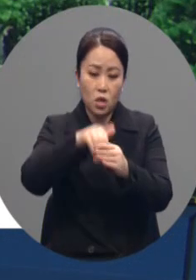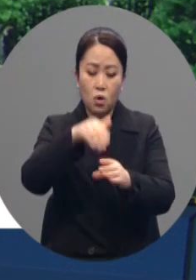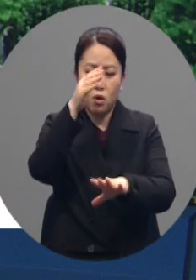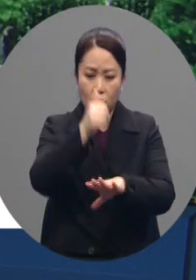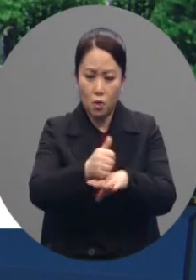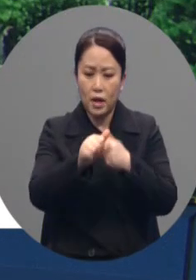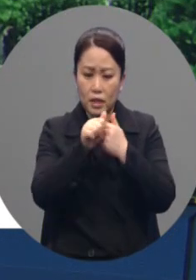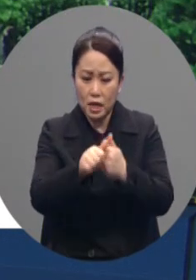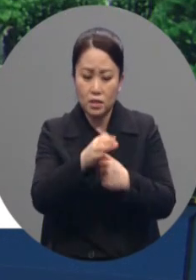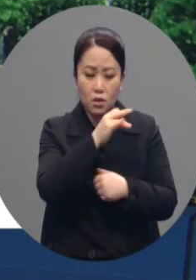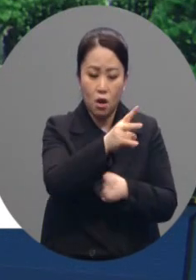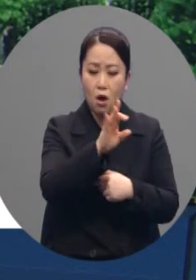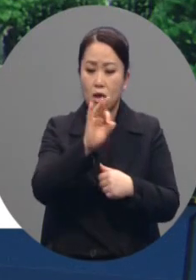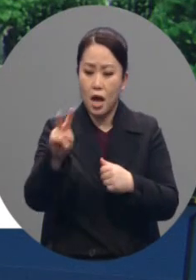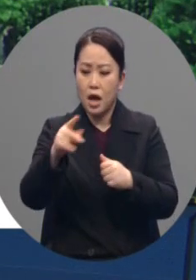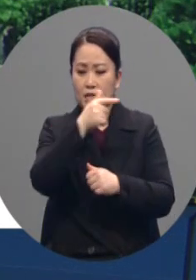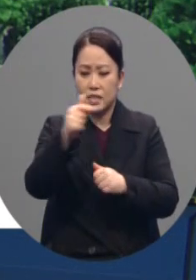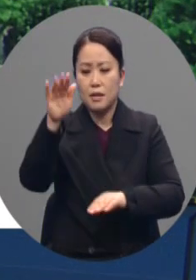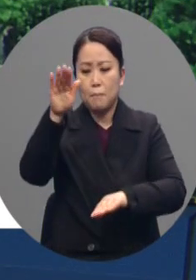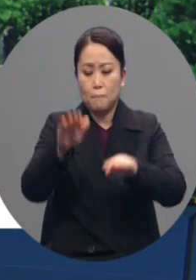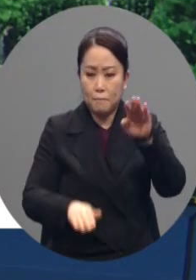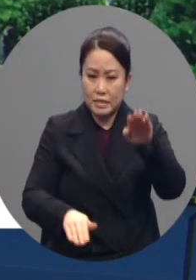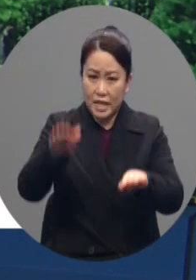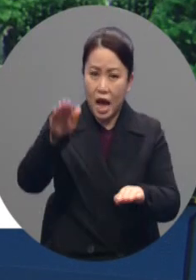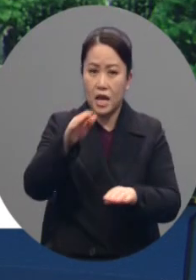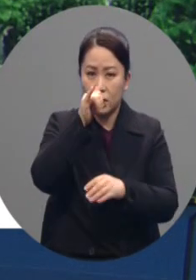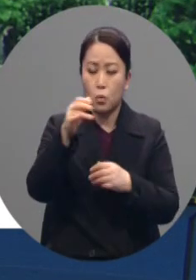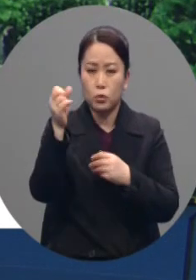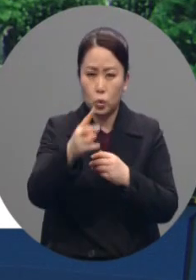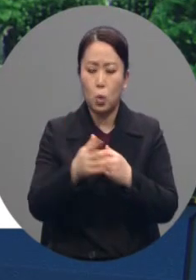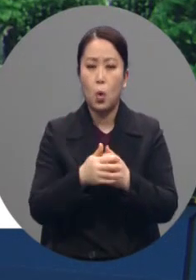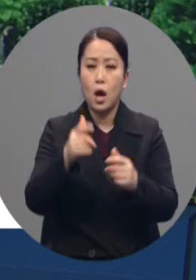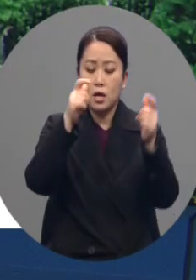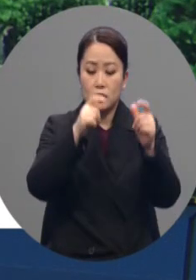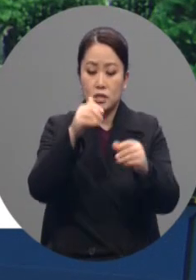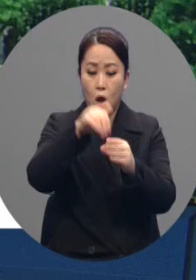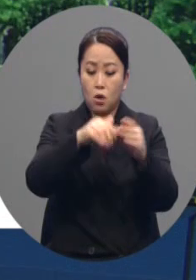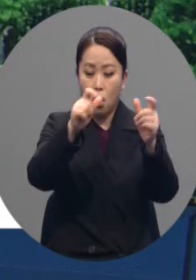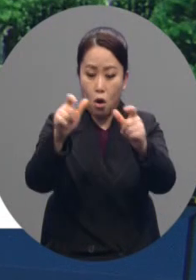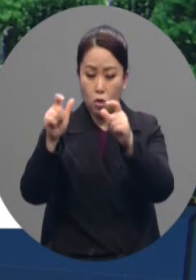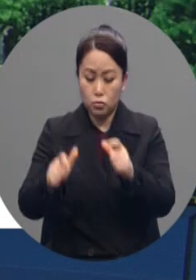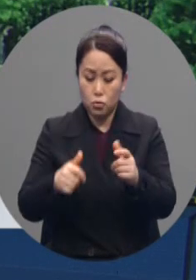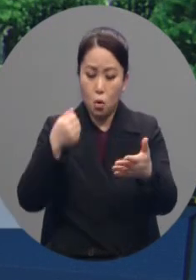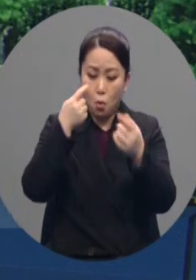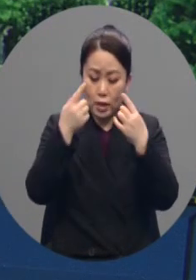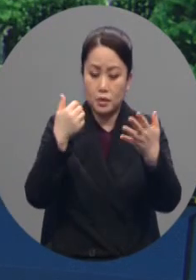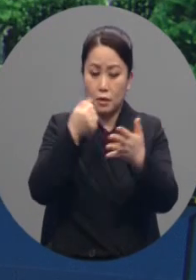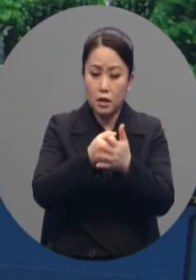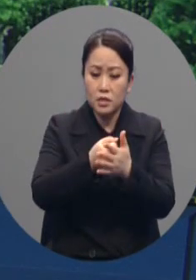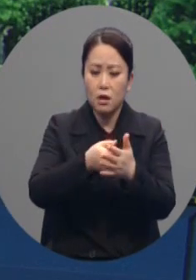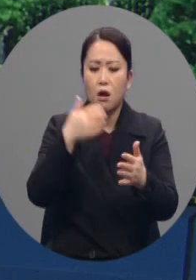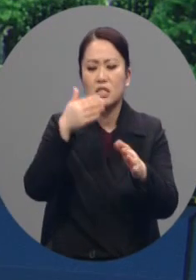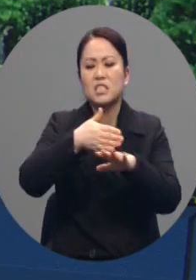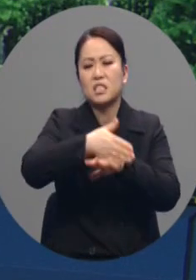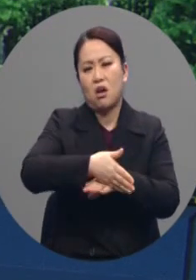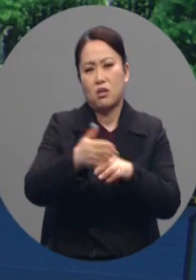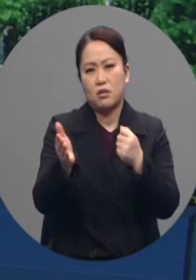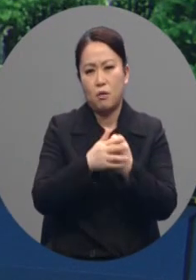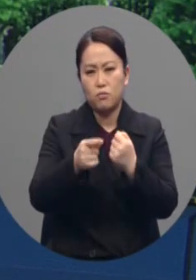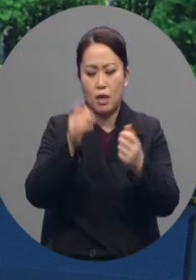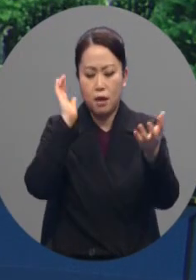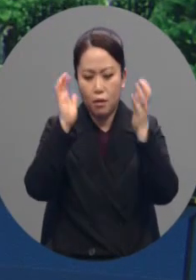열기가 큰 차이를 보이고 있고 또 선거구 획정 지연으로 현장에서는 혼선이 빚어지고 있습니다. 민성빈